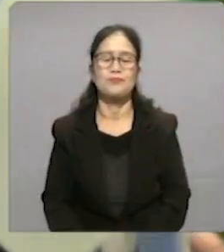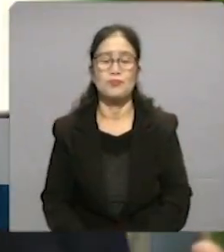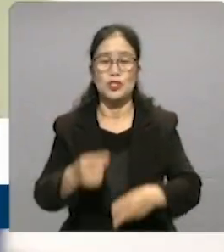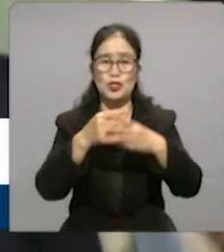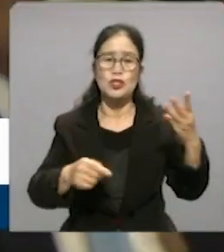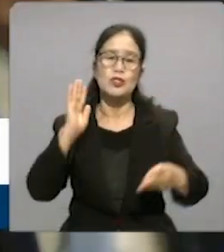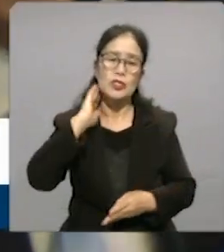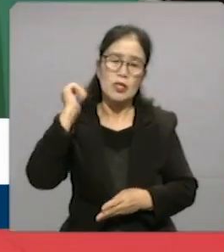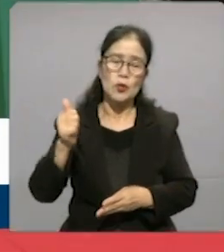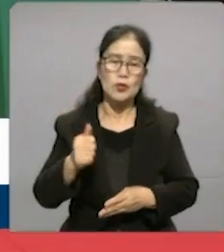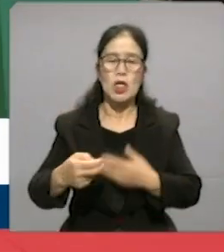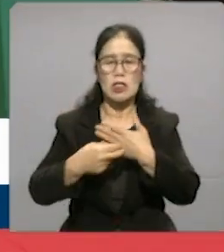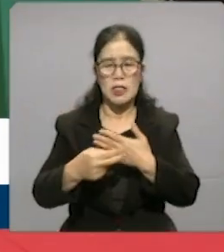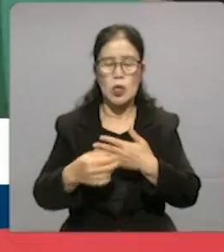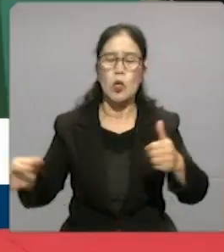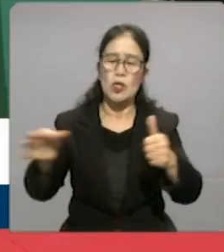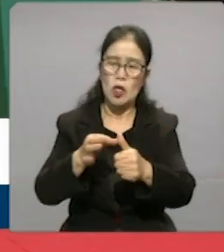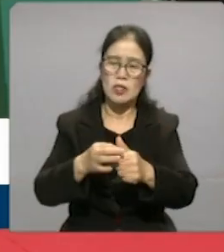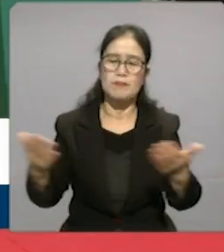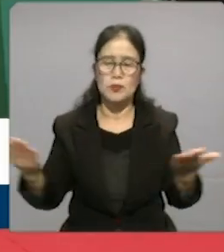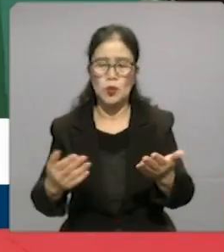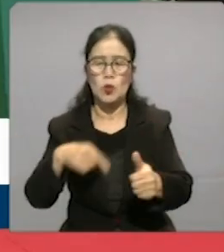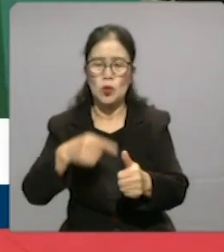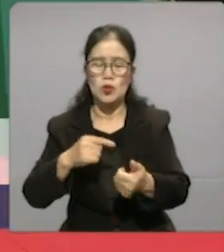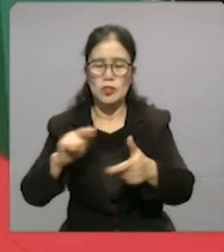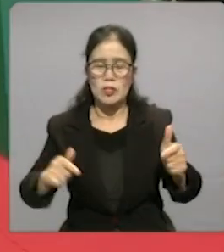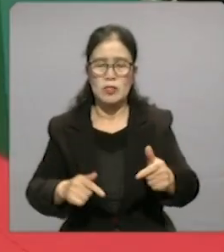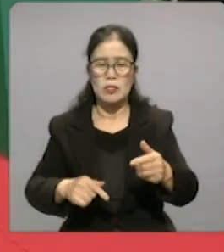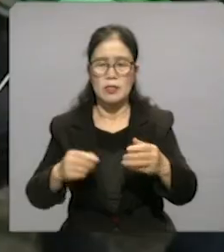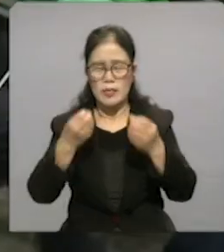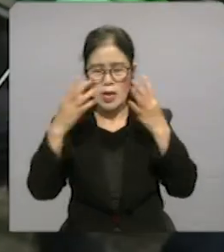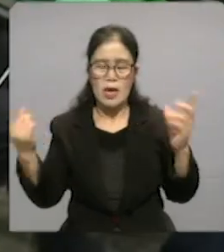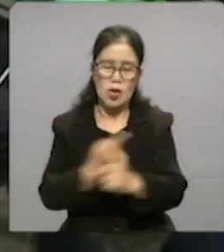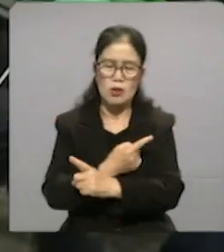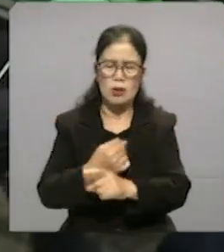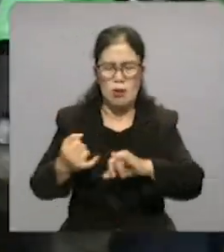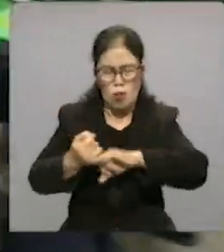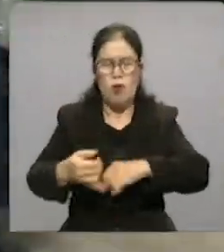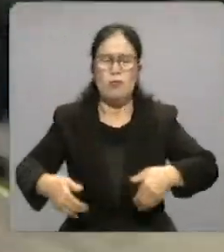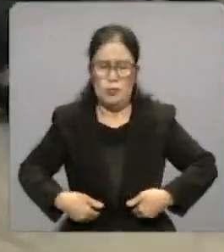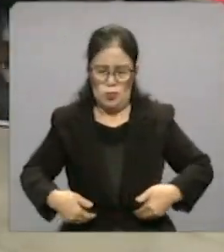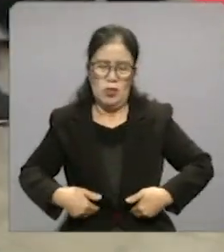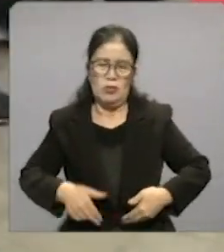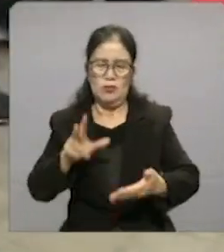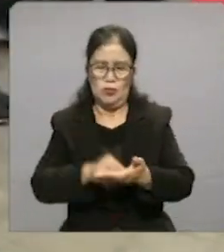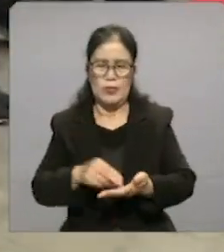윤석열 대통령은 의료와 연금, 노동, 교육 등 4대 개혁이 절체절명의 과제임을